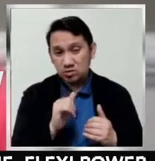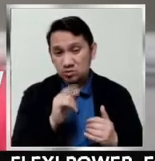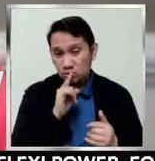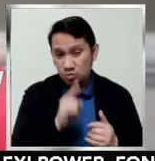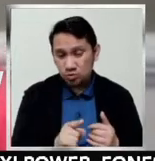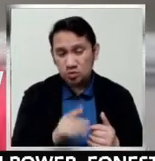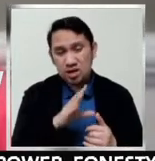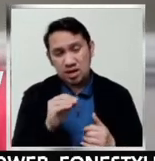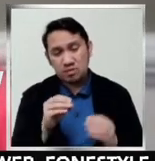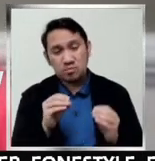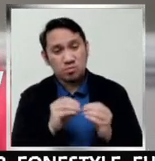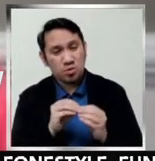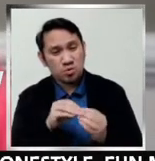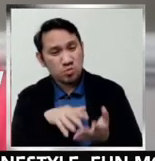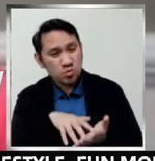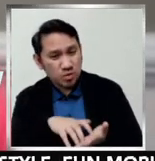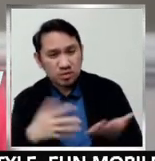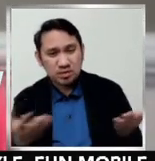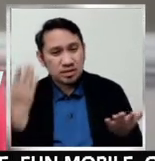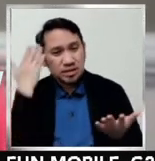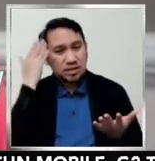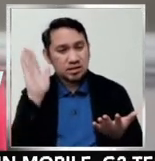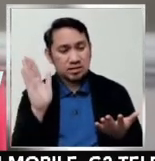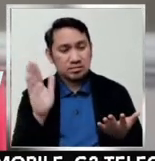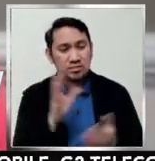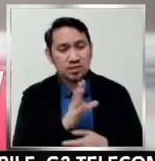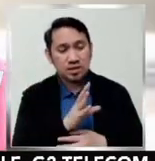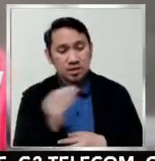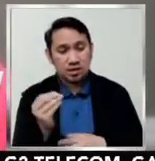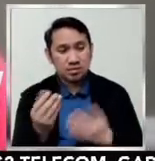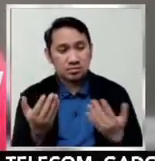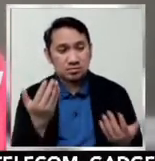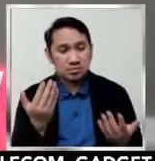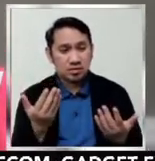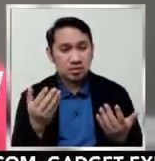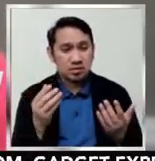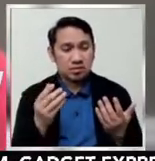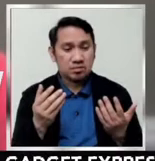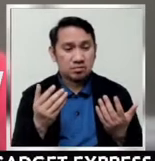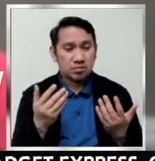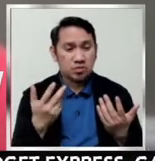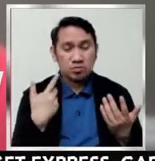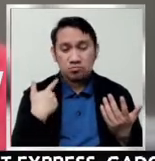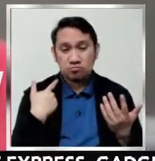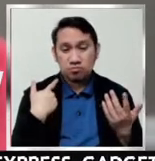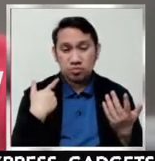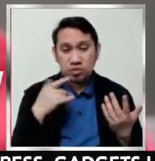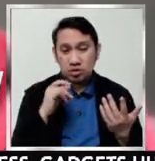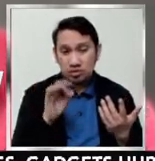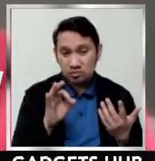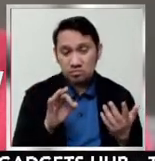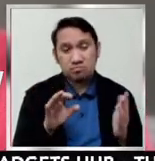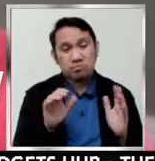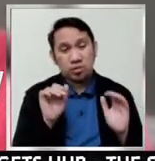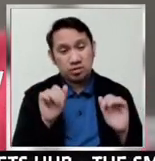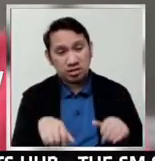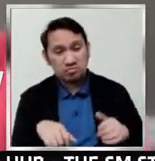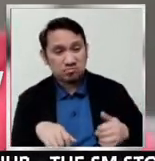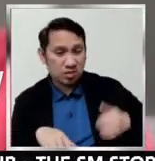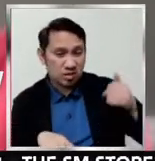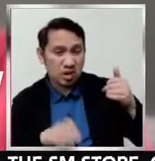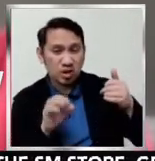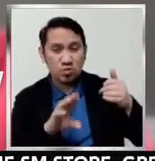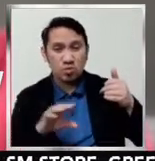and the global economy has become more fragmented. Pwede kang manalo, pwede kang matalo, pero ang pagkukuhanan mo